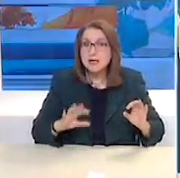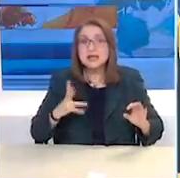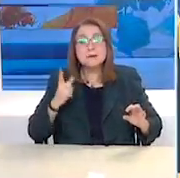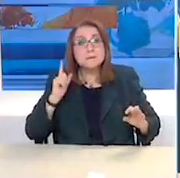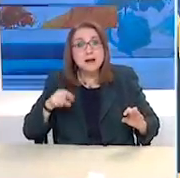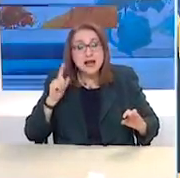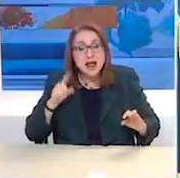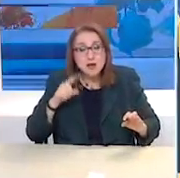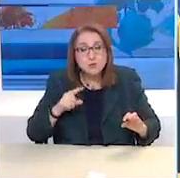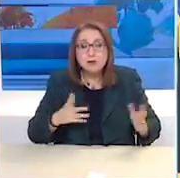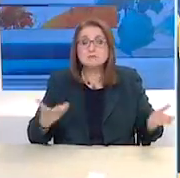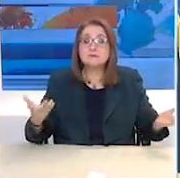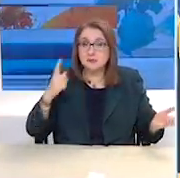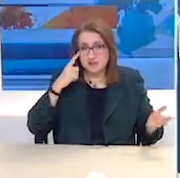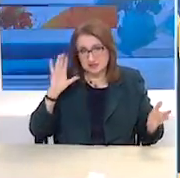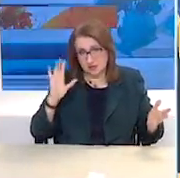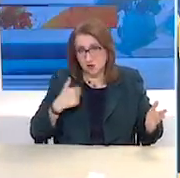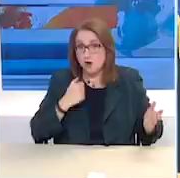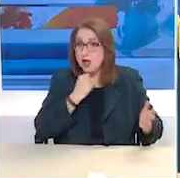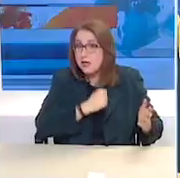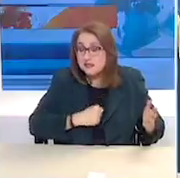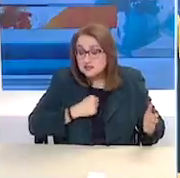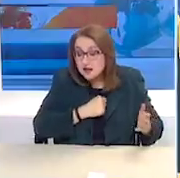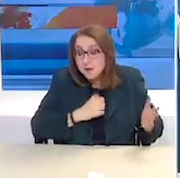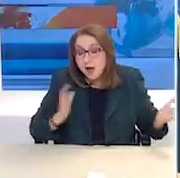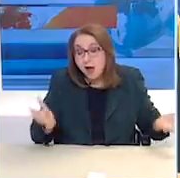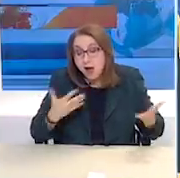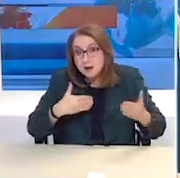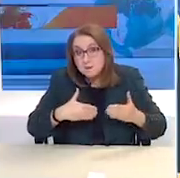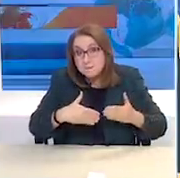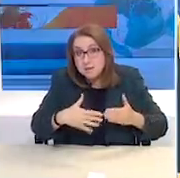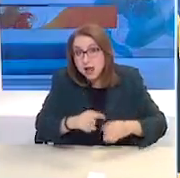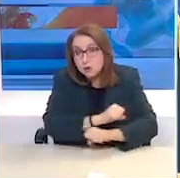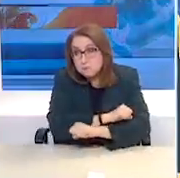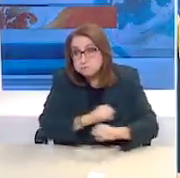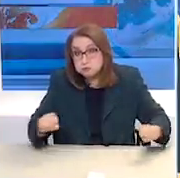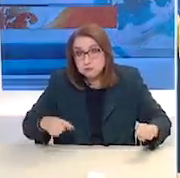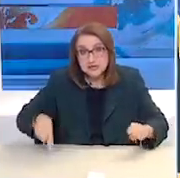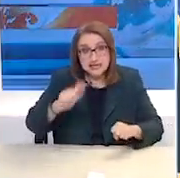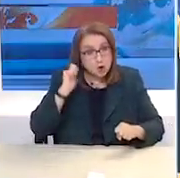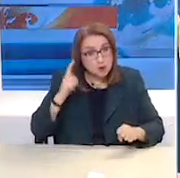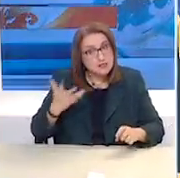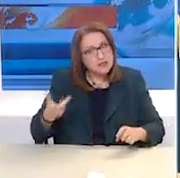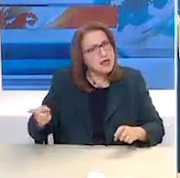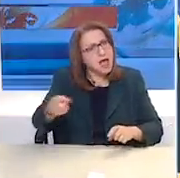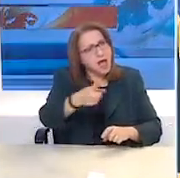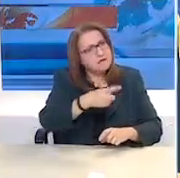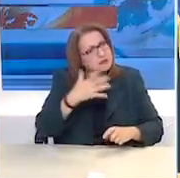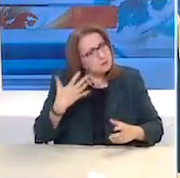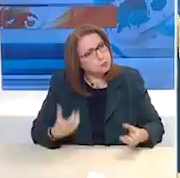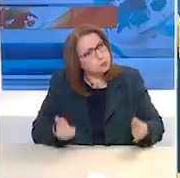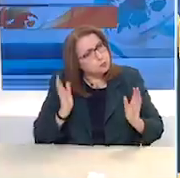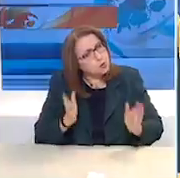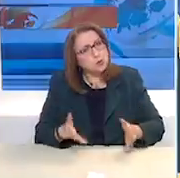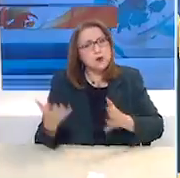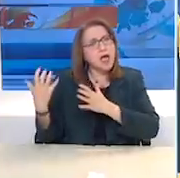τις ίδιες τις γιορτές μας. Εγώ δεν θα ήθελα να έχω τέτοια ευθύνη πάνω μου, πως δηλαδή μετέφερα τον ιό σε έναν ηλικιωμένο, σε